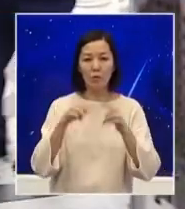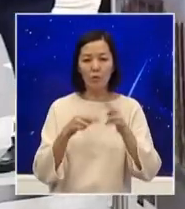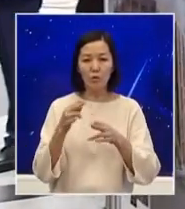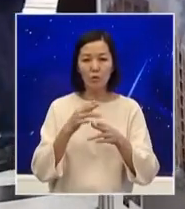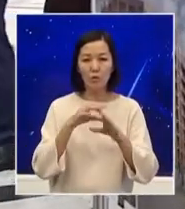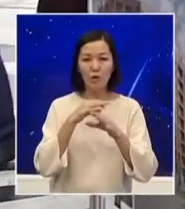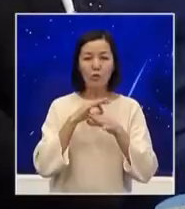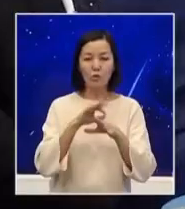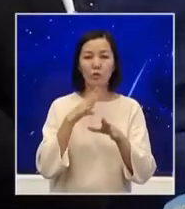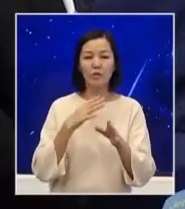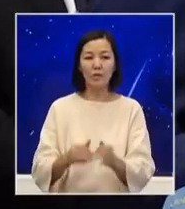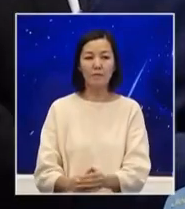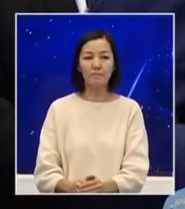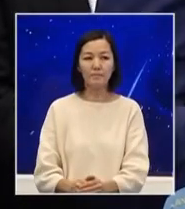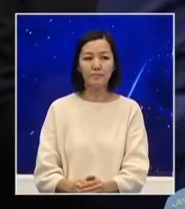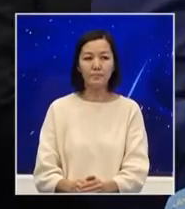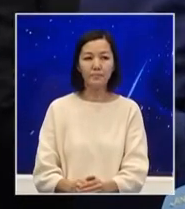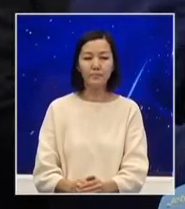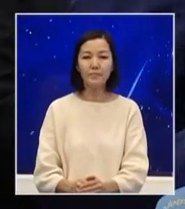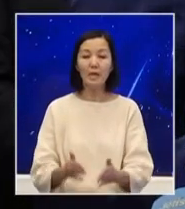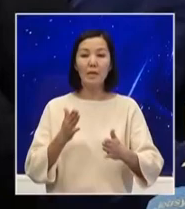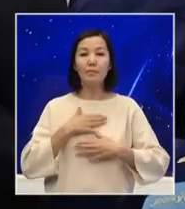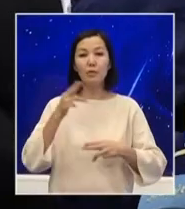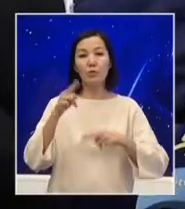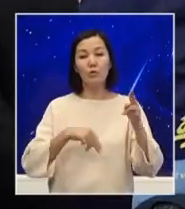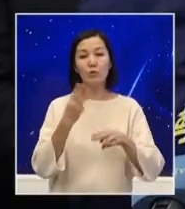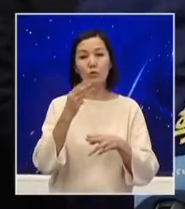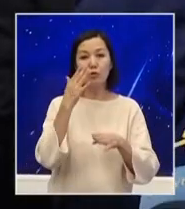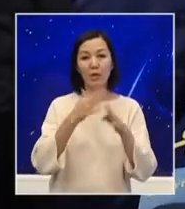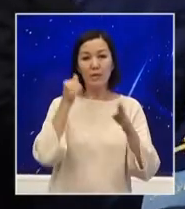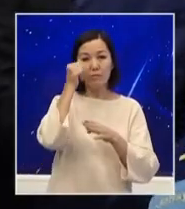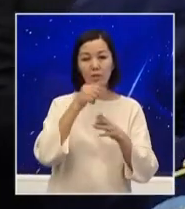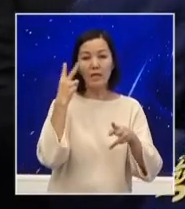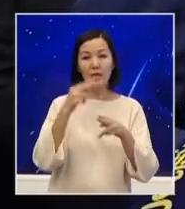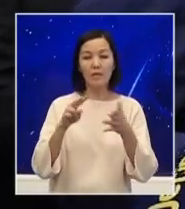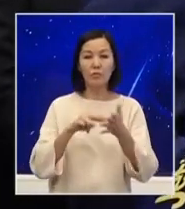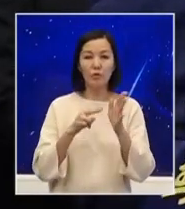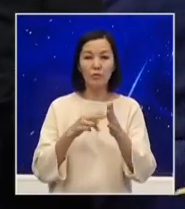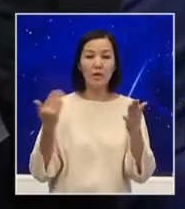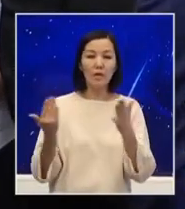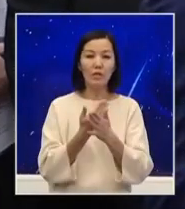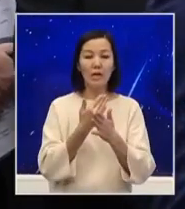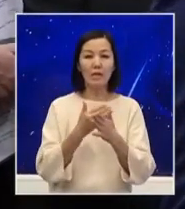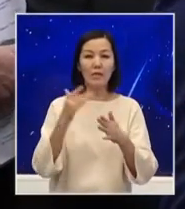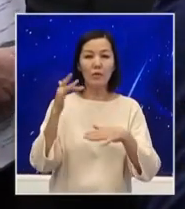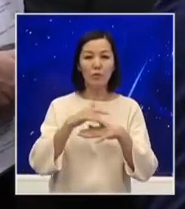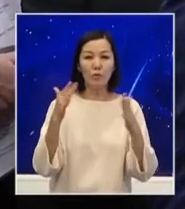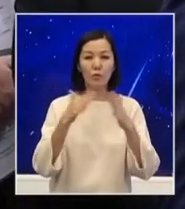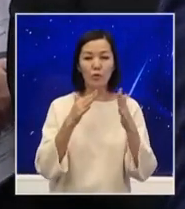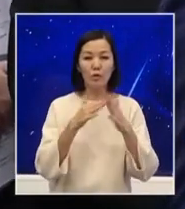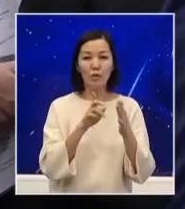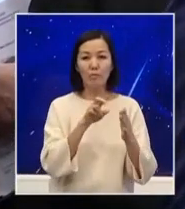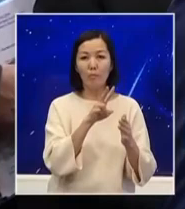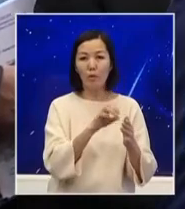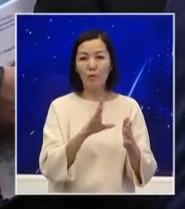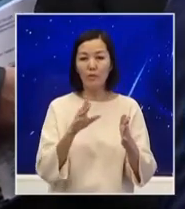инфрақұрылымдар жүргізілген. Біз құрылысты 3,5 жылдың ішінде аяқтауды жоспарлап отырмыз. Жаңадан тұрғызылатын үйлердің блок